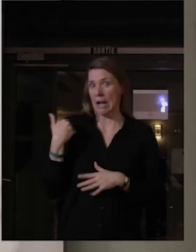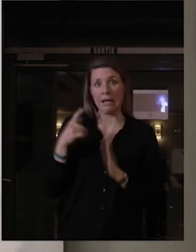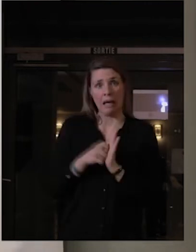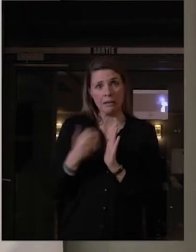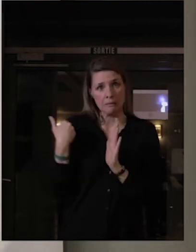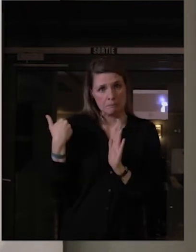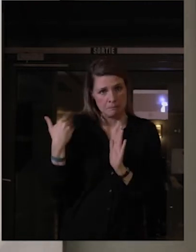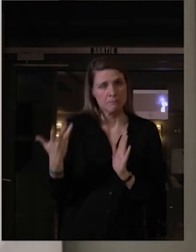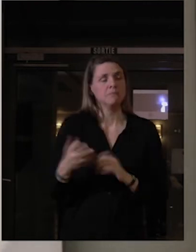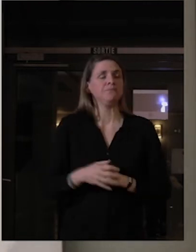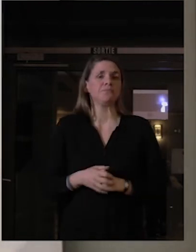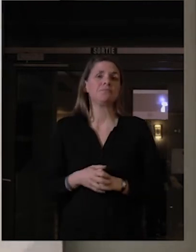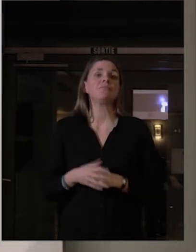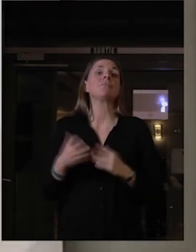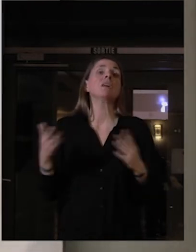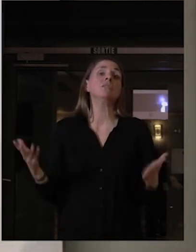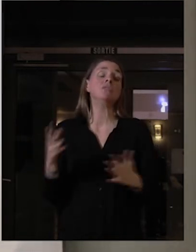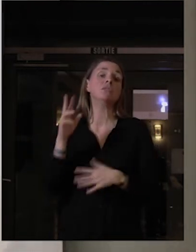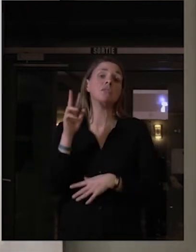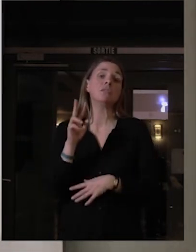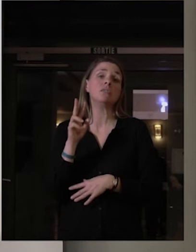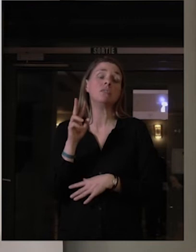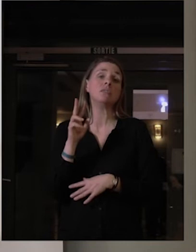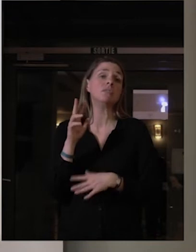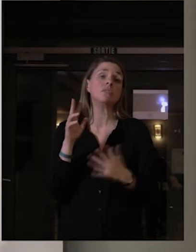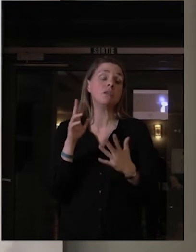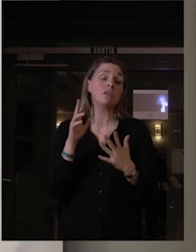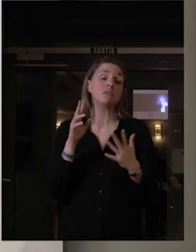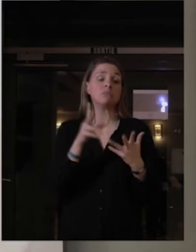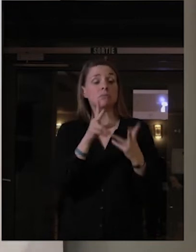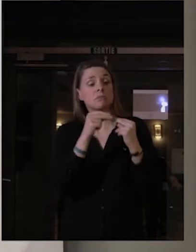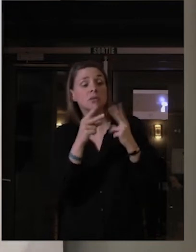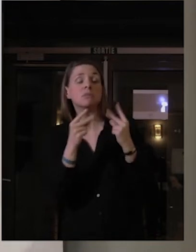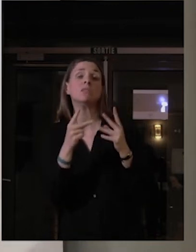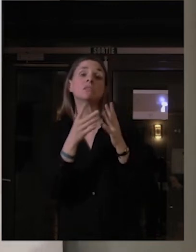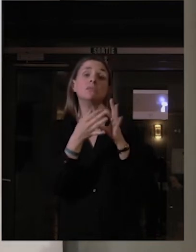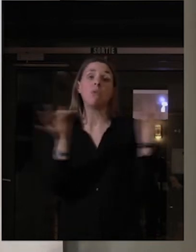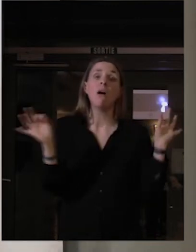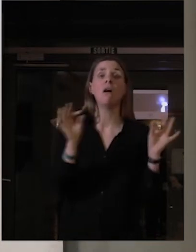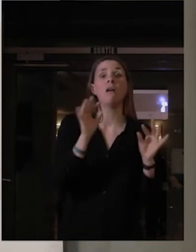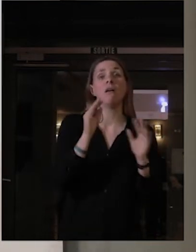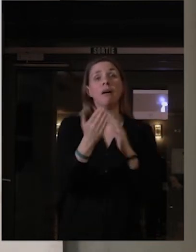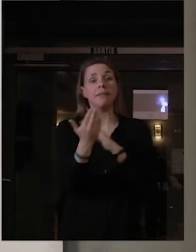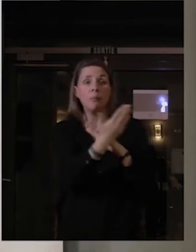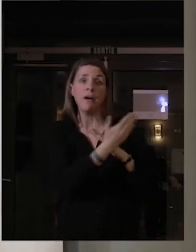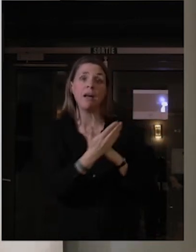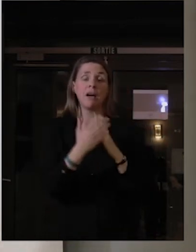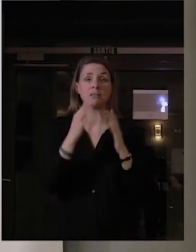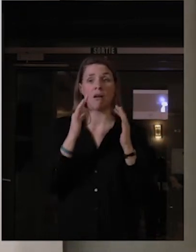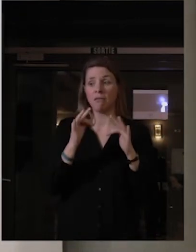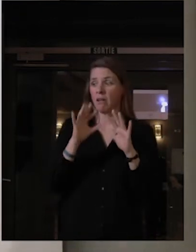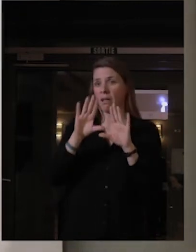longtemps. Donc on se rend compte avec ces histoires et ces témoignages que finalement le côté corporel,